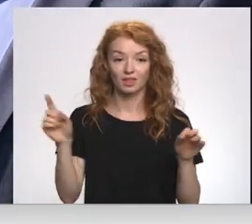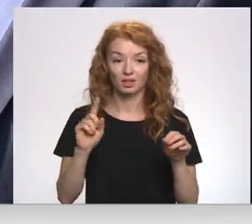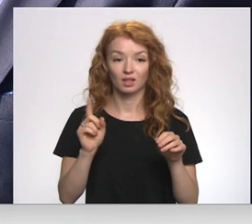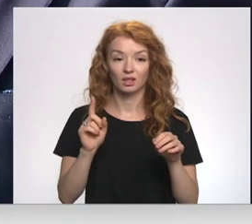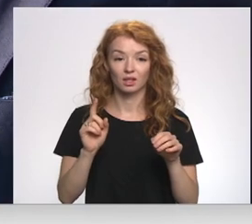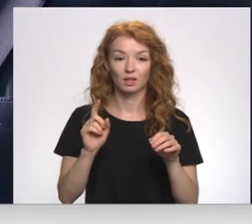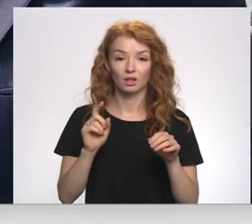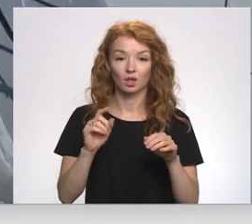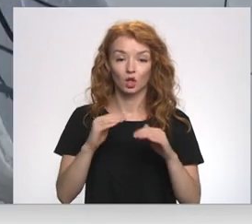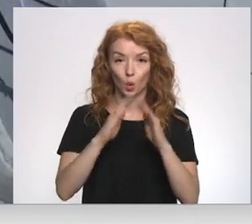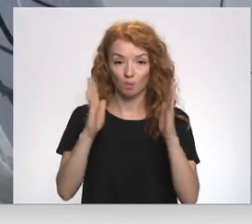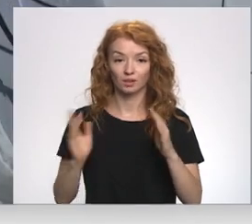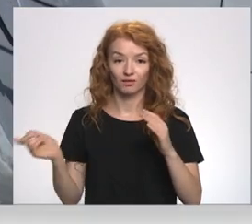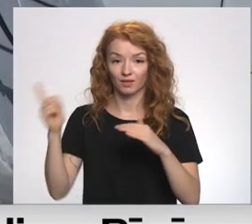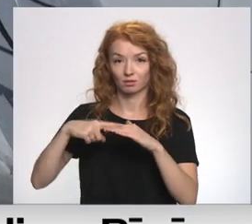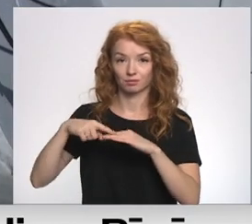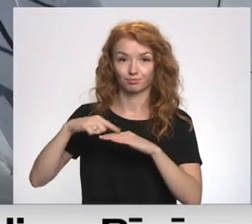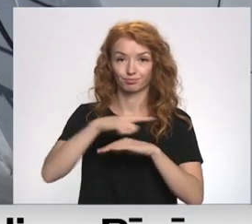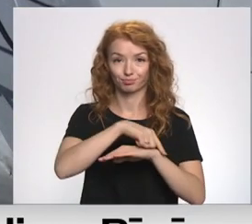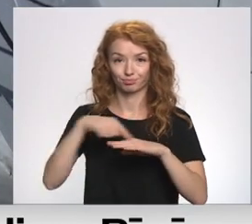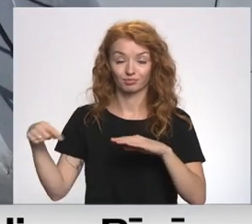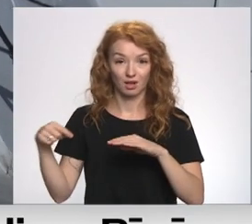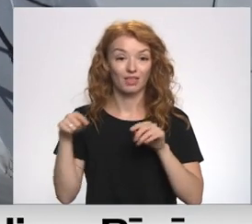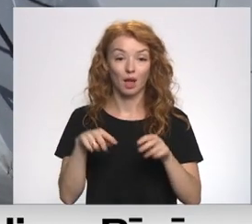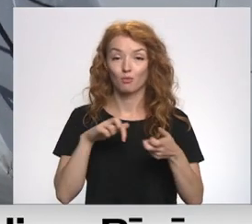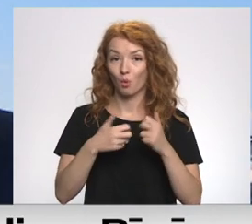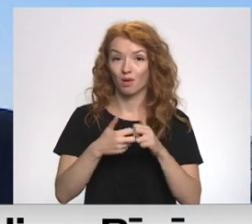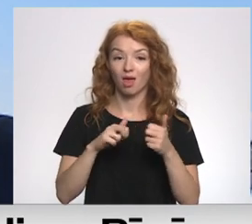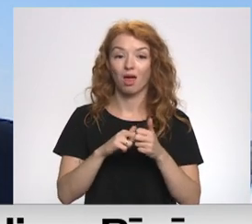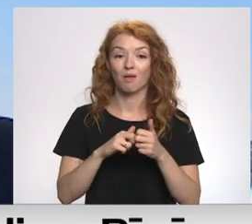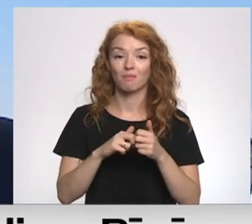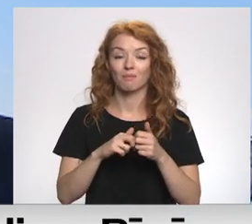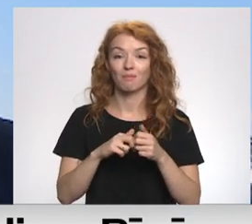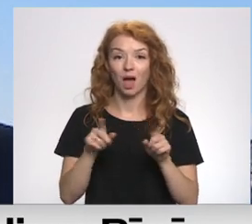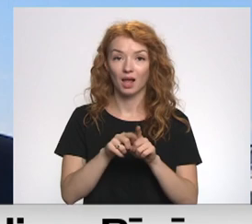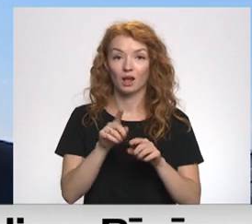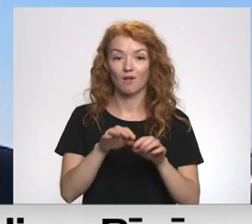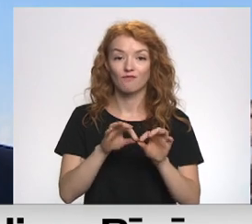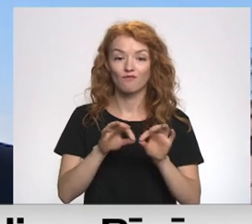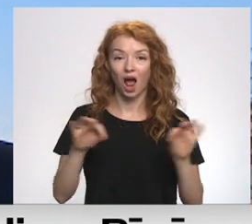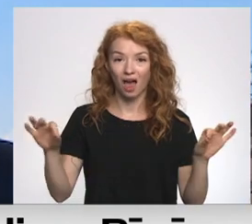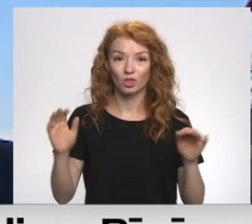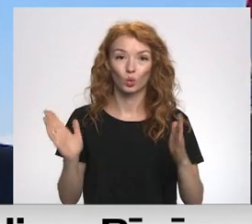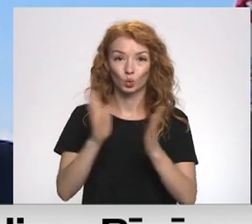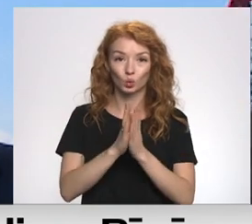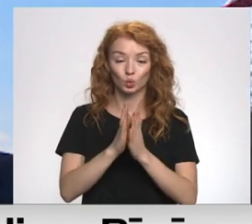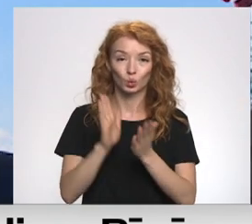izvietoti pa jumta virsmu. Šī problēma ne tikai ar pašiem vadiem, bet ar to vadu konstrukcijām, kas ir uz jumta,